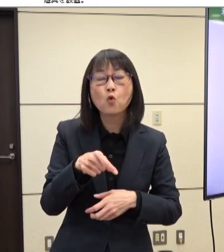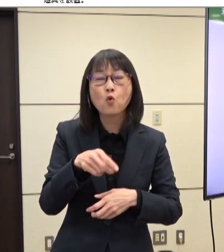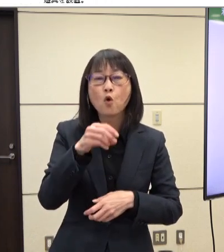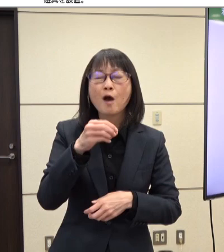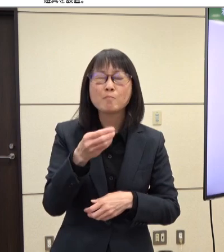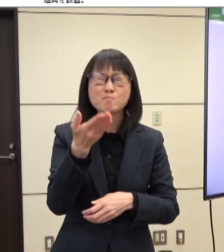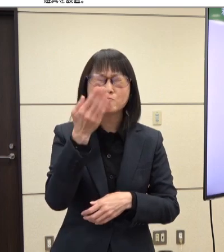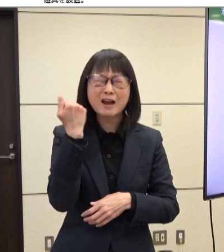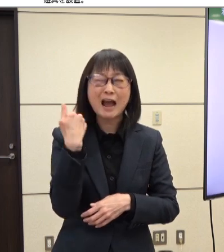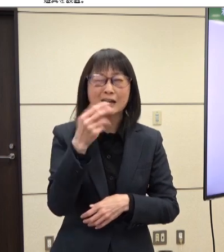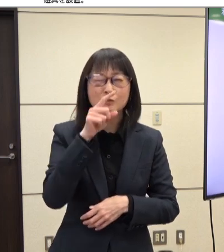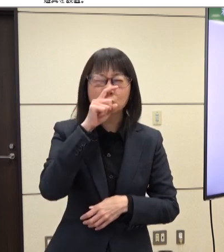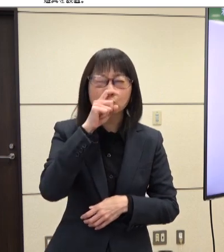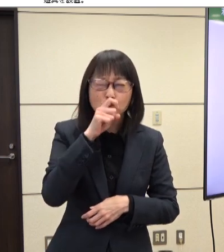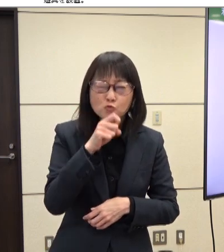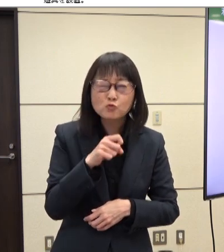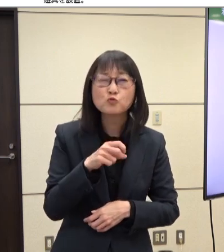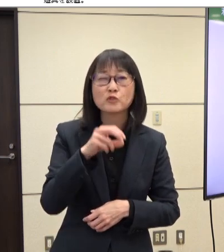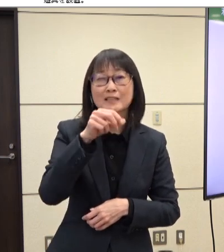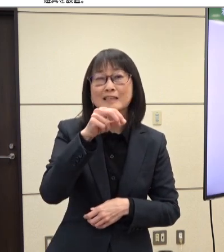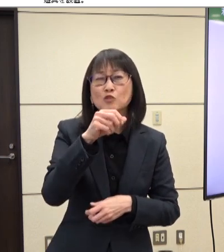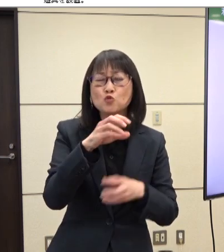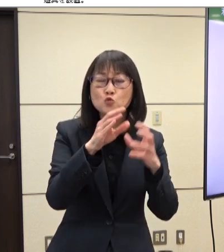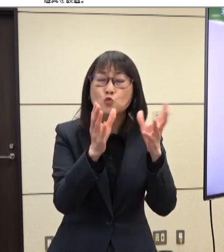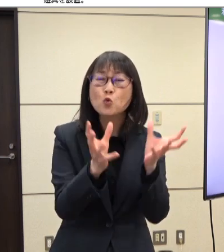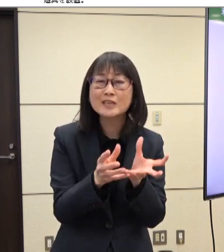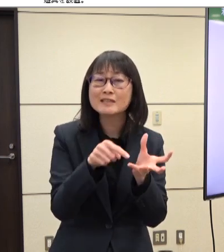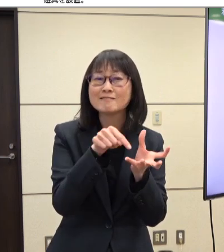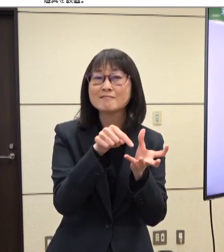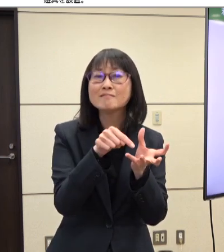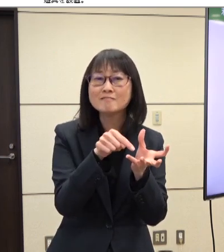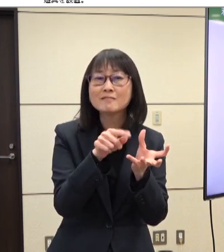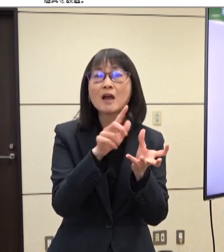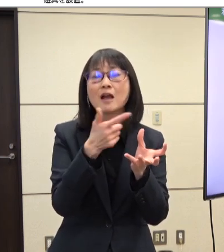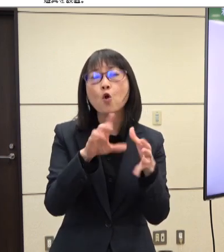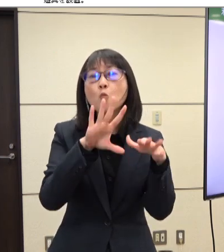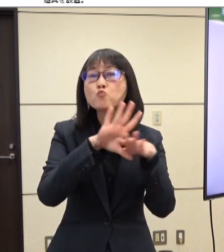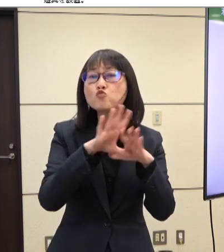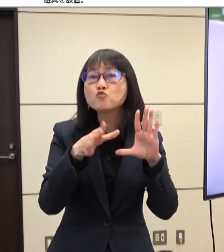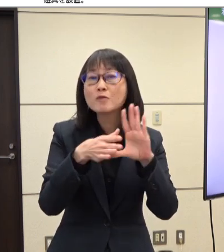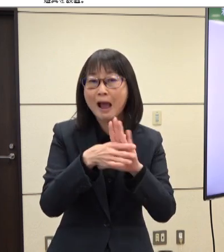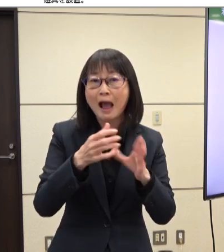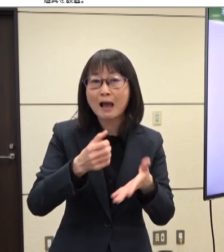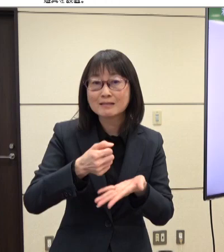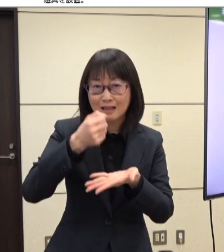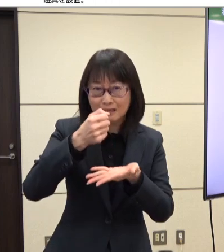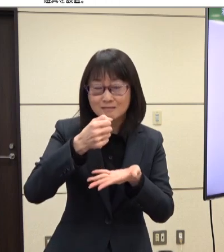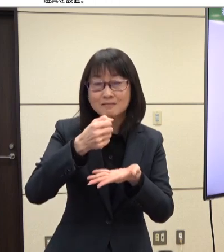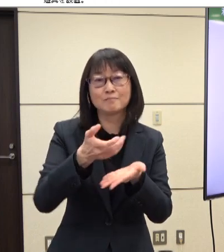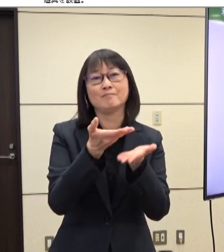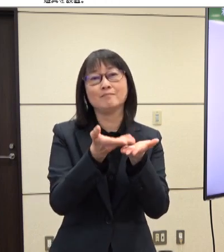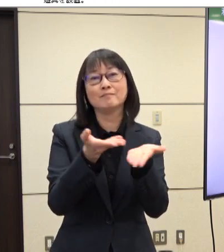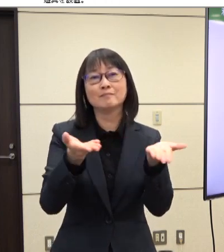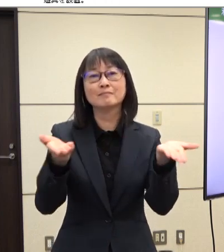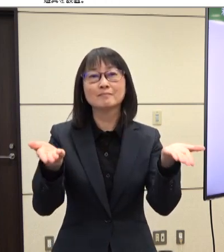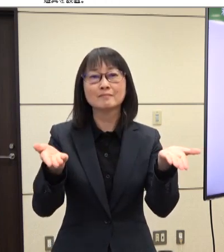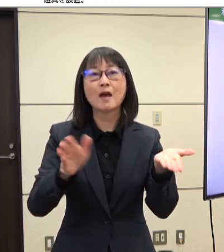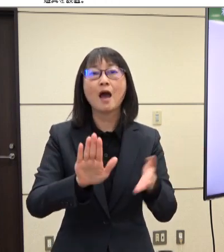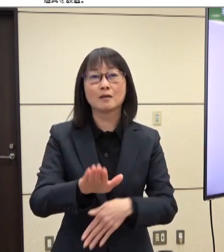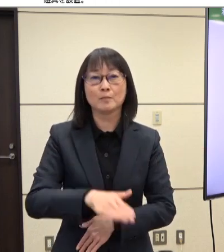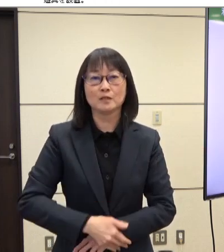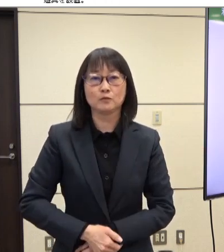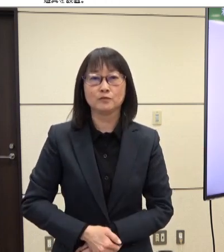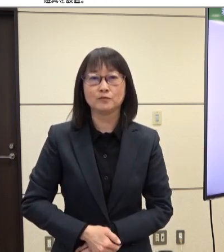さまざまな文化財をこちらの方で展示をしてご覧いただけるようにしているというものであ